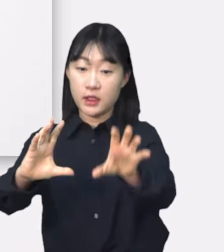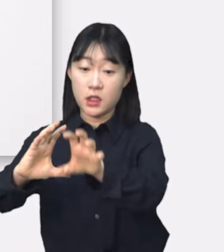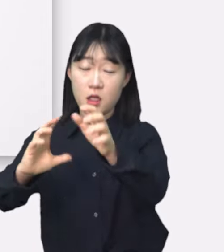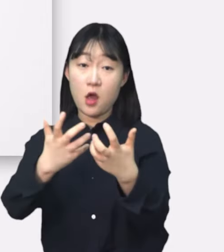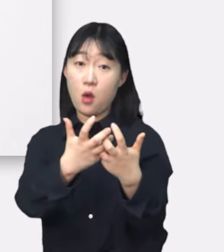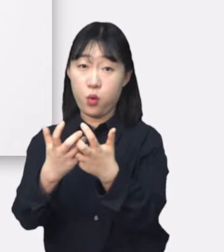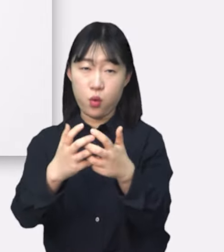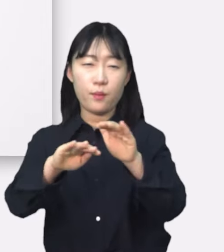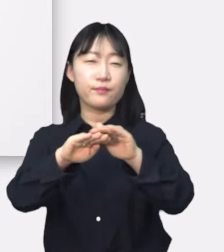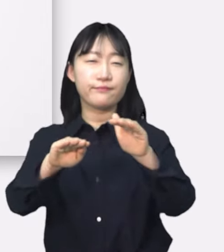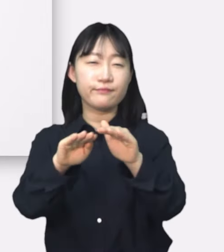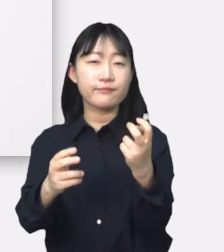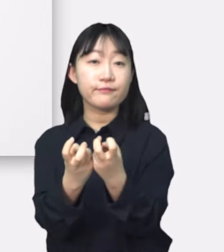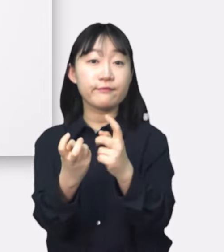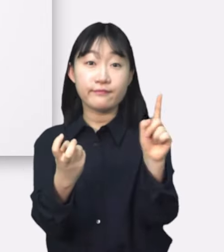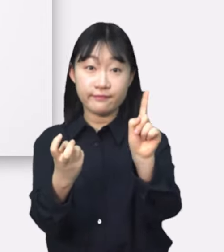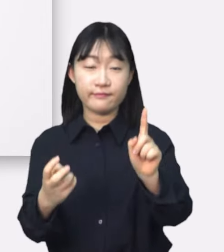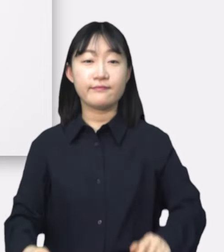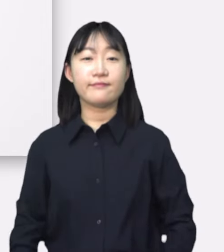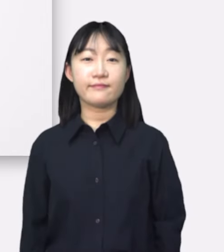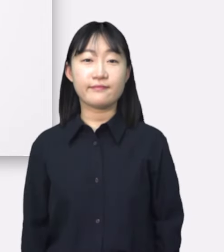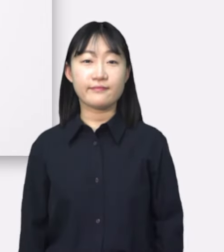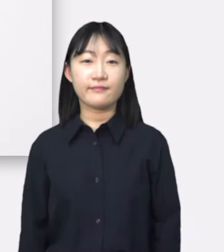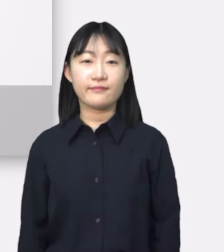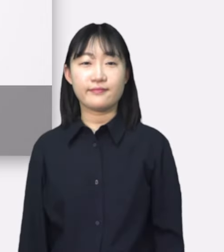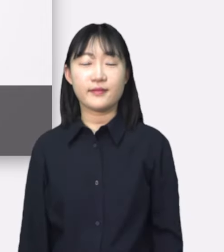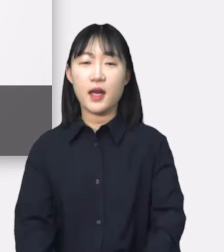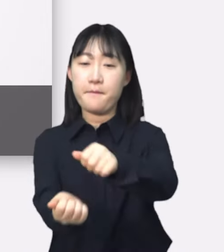세탁기 동결 예방 조치 방법